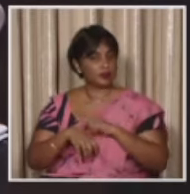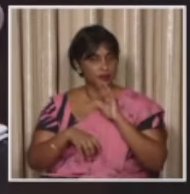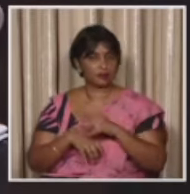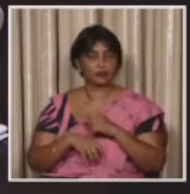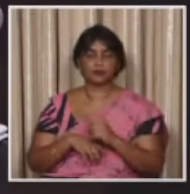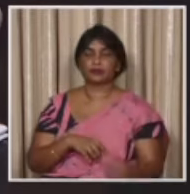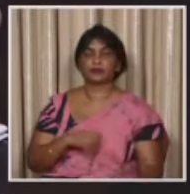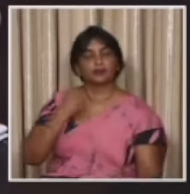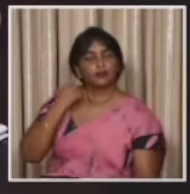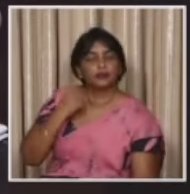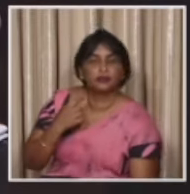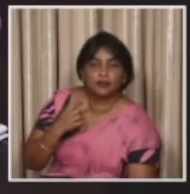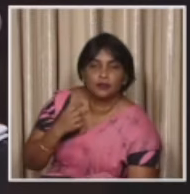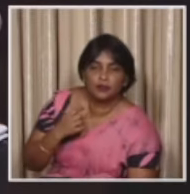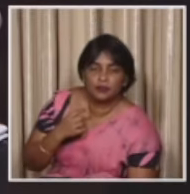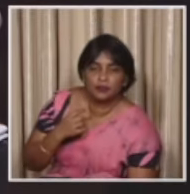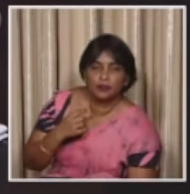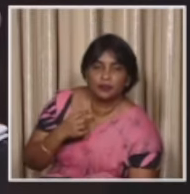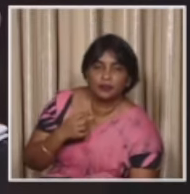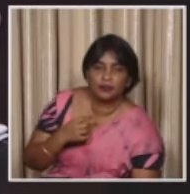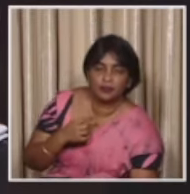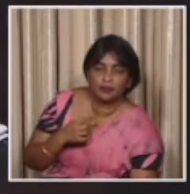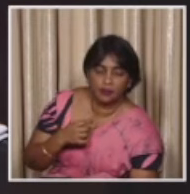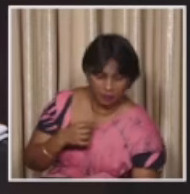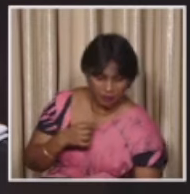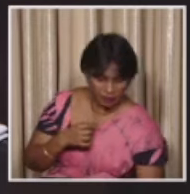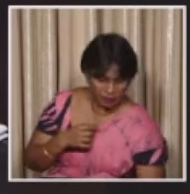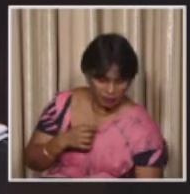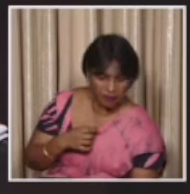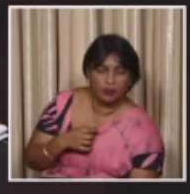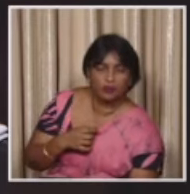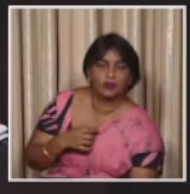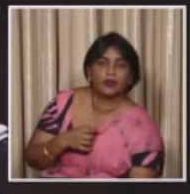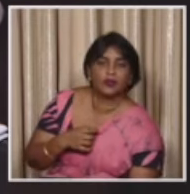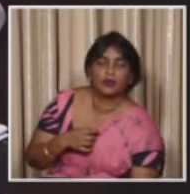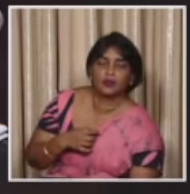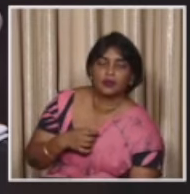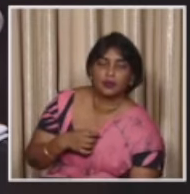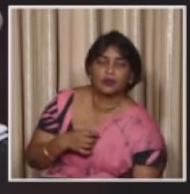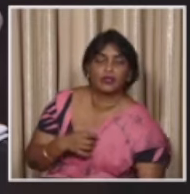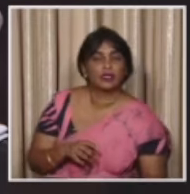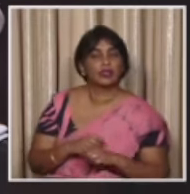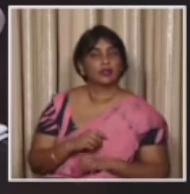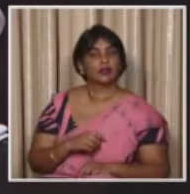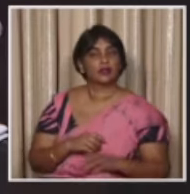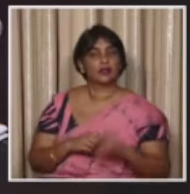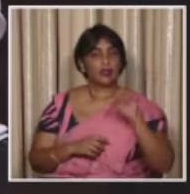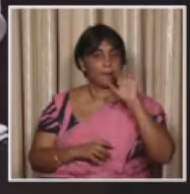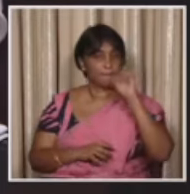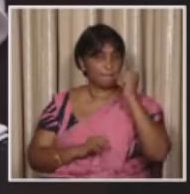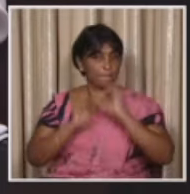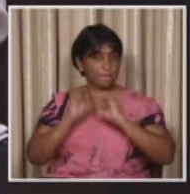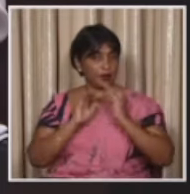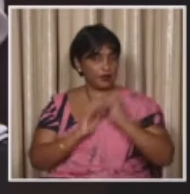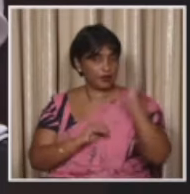තියෙනවා. ඒ කියන්නේ 150කට වැඩි අයට කියන වගන්තිය